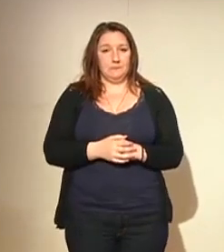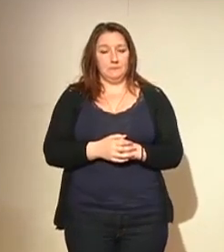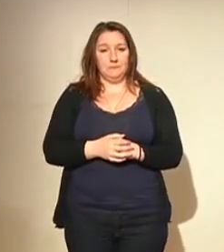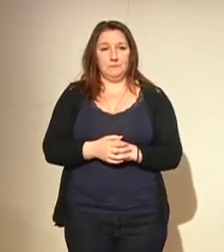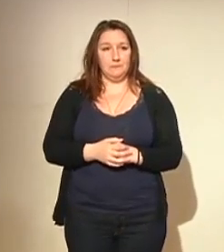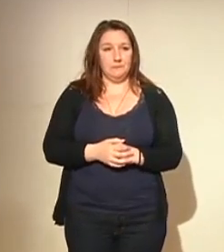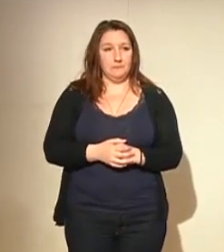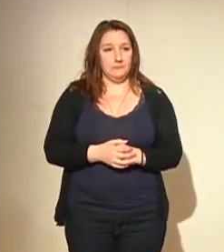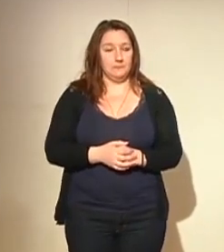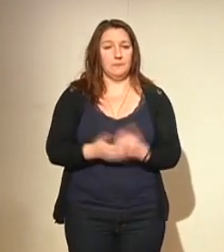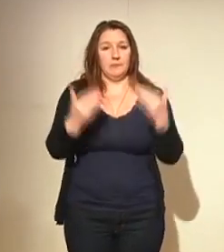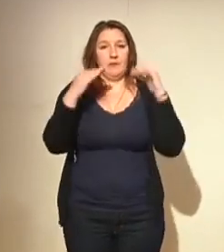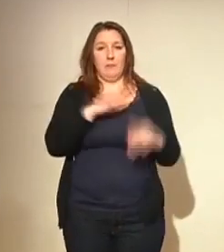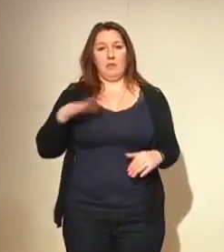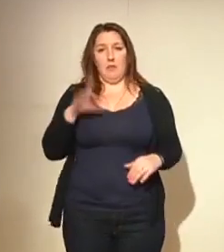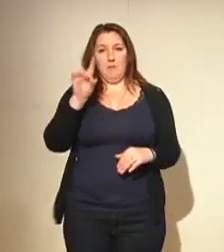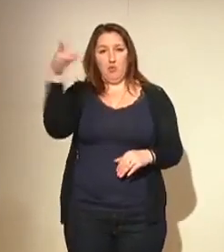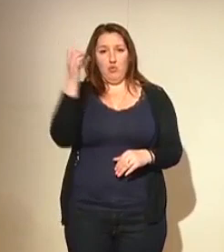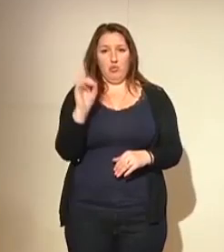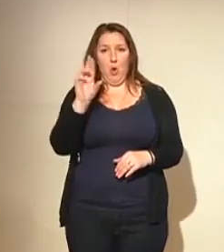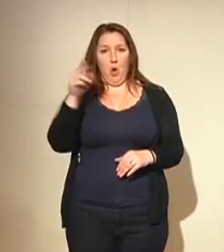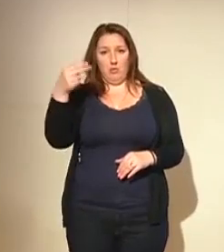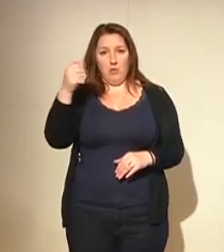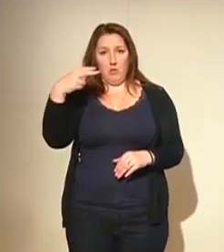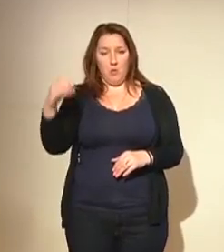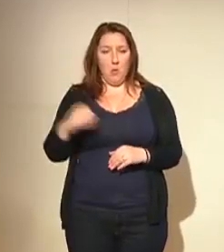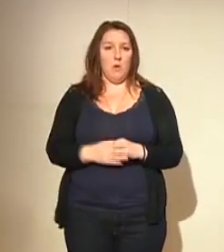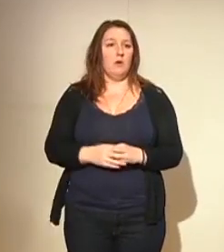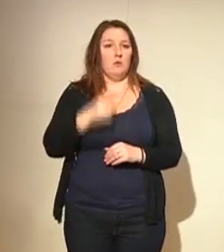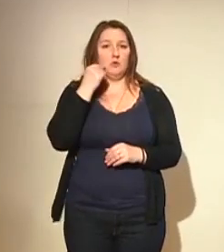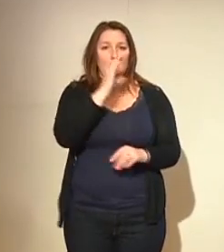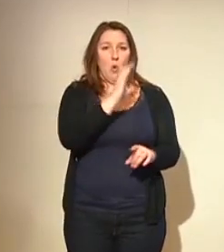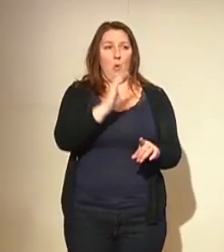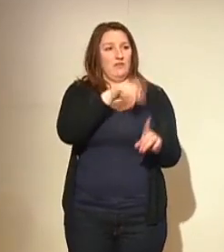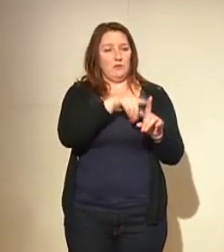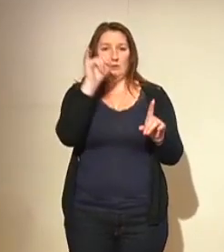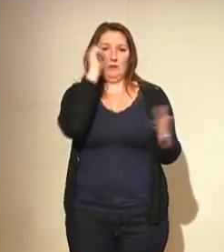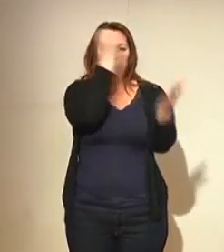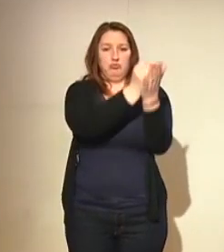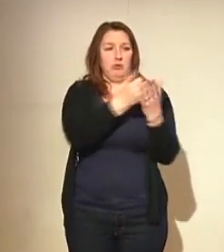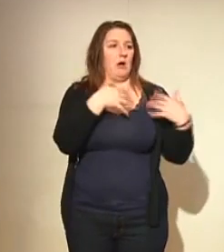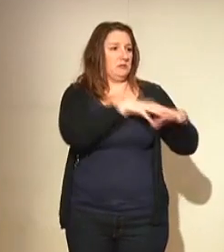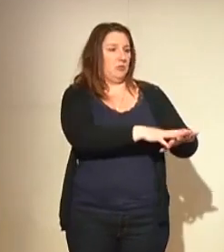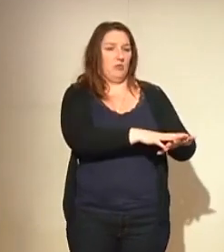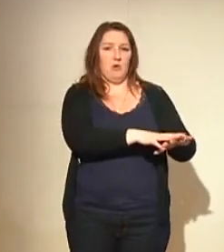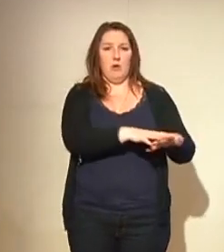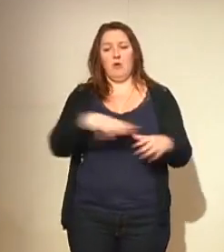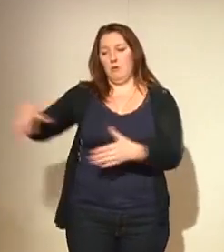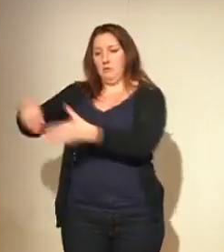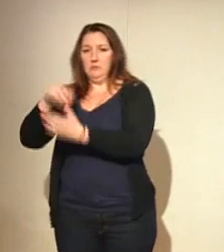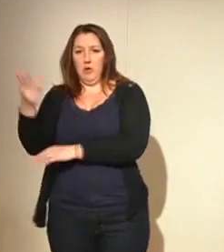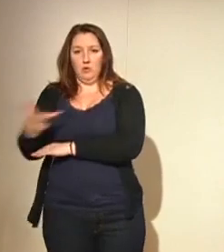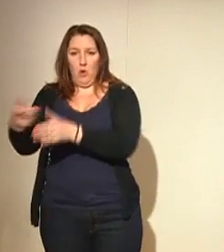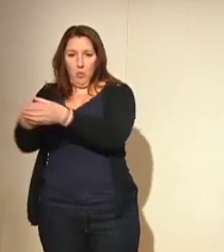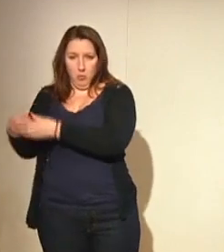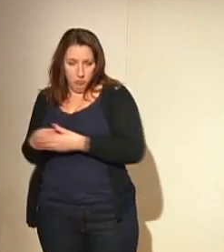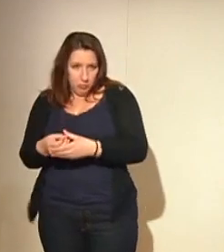confesson madame dornano monsieur confesson qui est pour rassemblement prend pas part au vote les trois